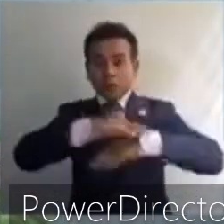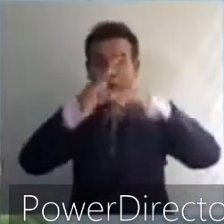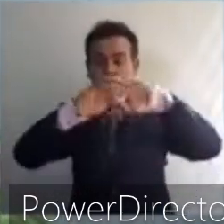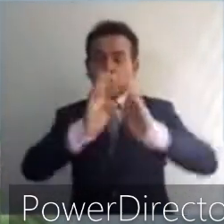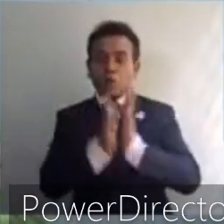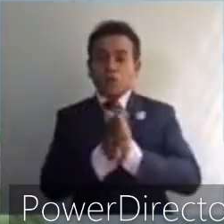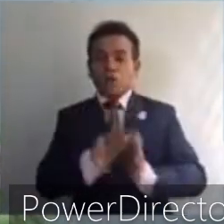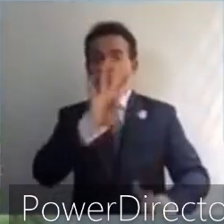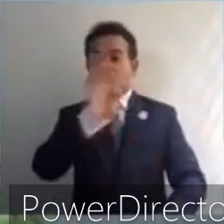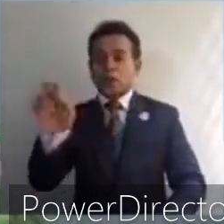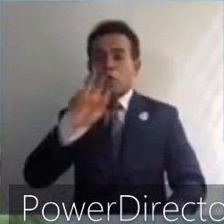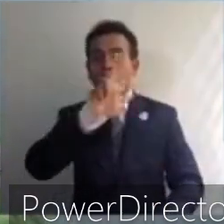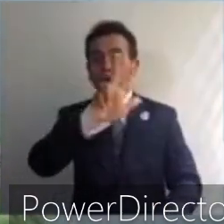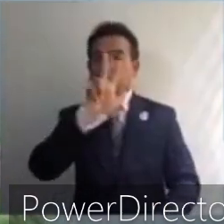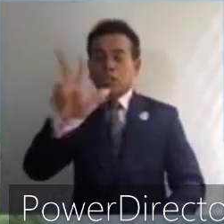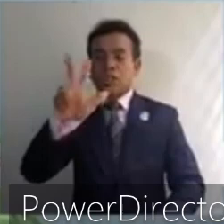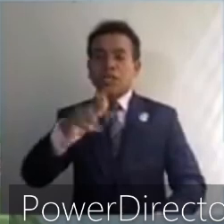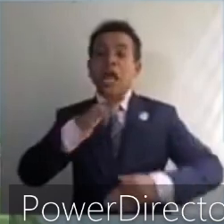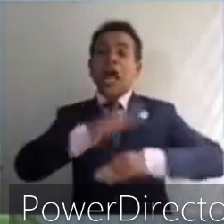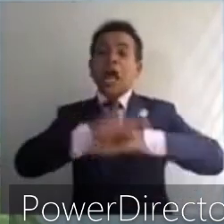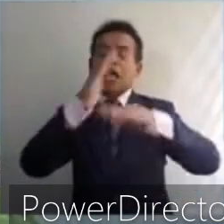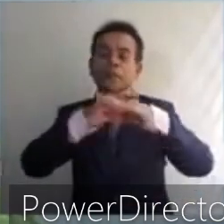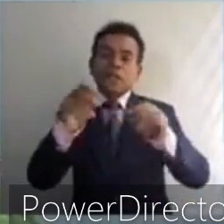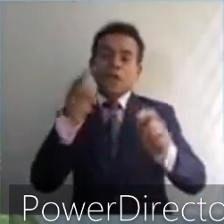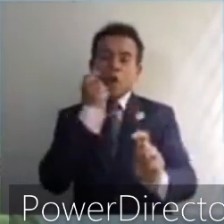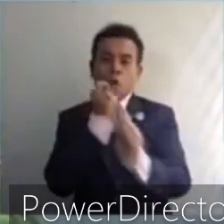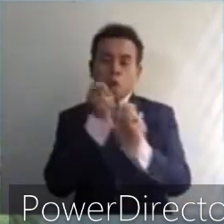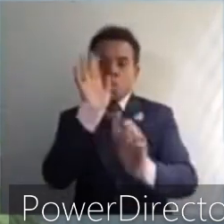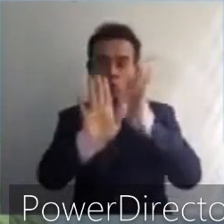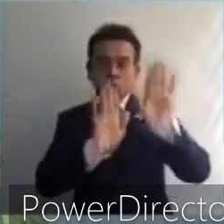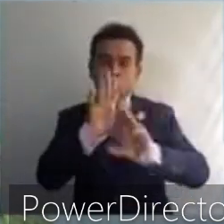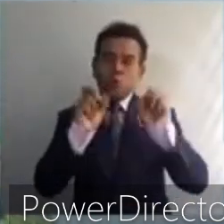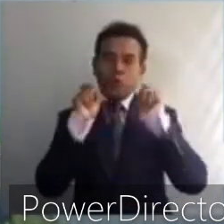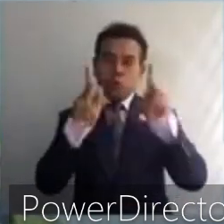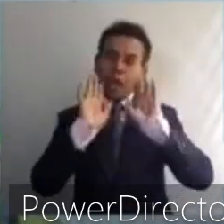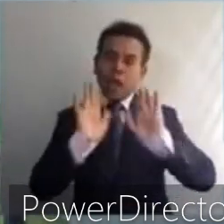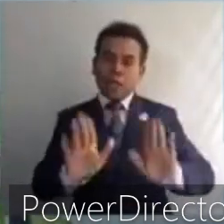এবং এর মাধ্যমে তাৎক্ষণিকভাবে কোয়ারেন্টাইনের সেবা প্রদান করা যাবে